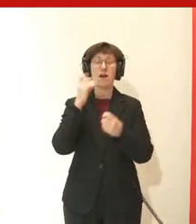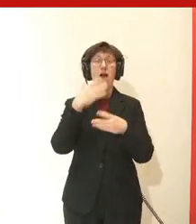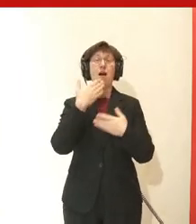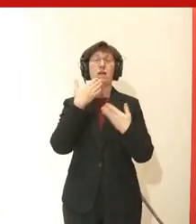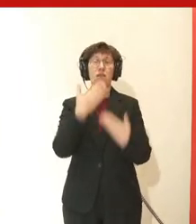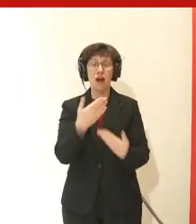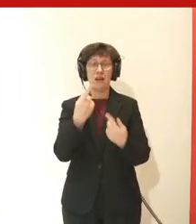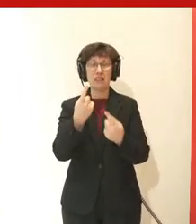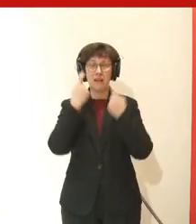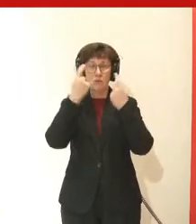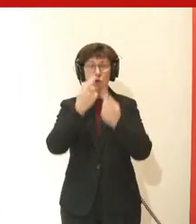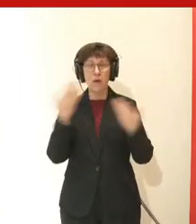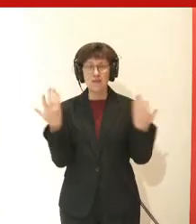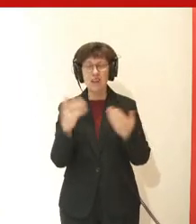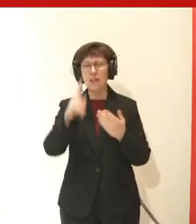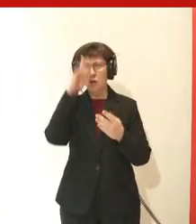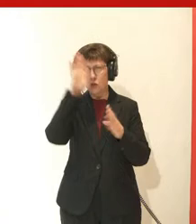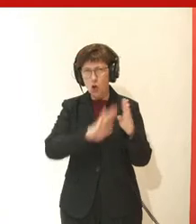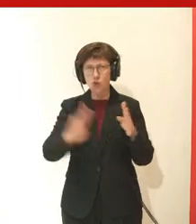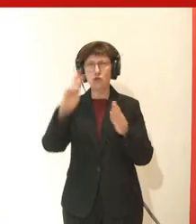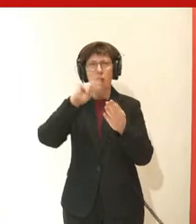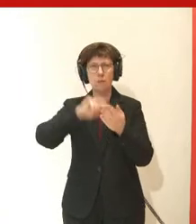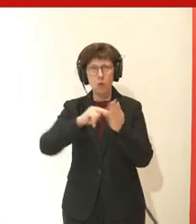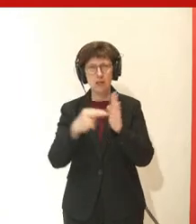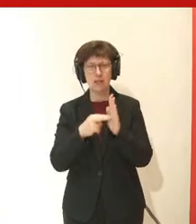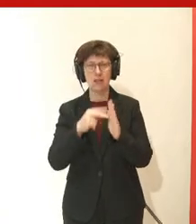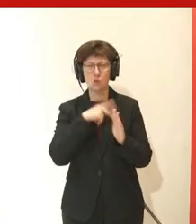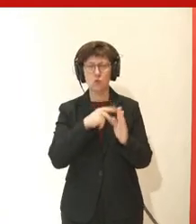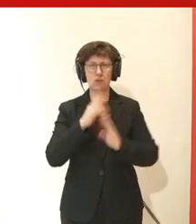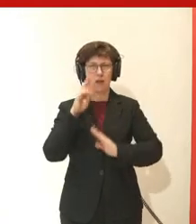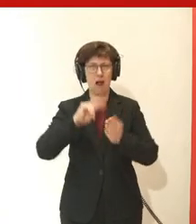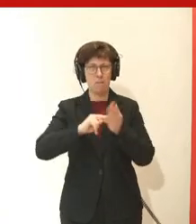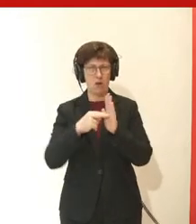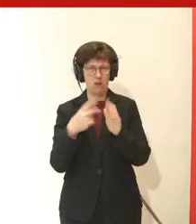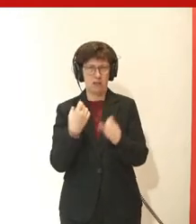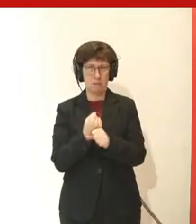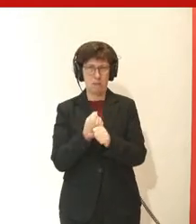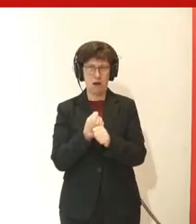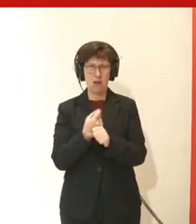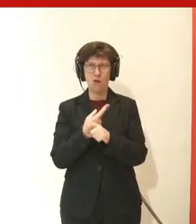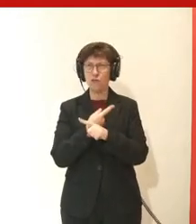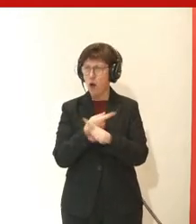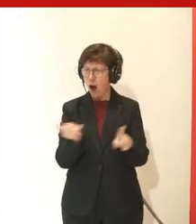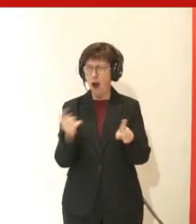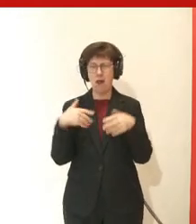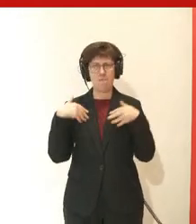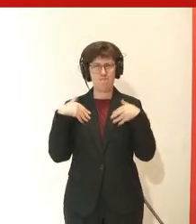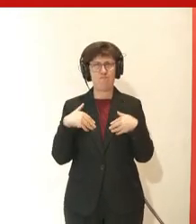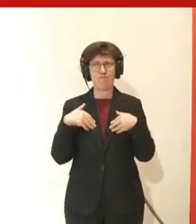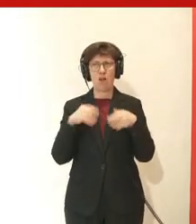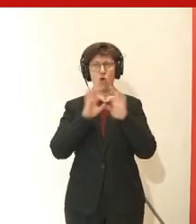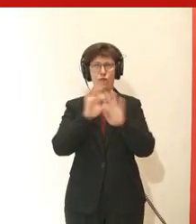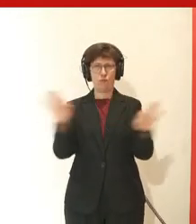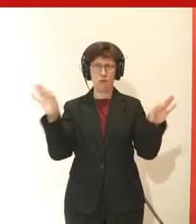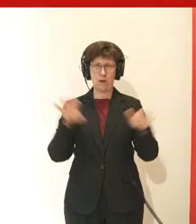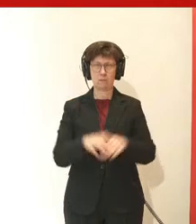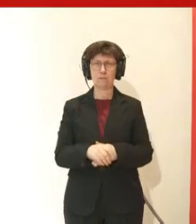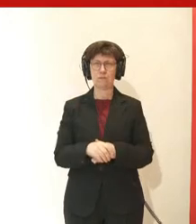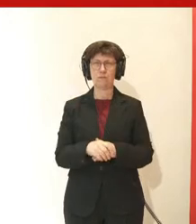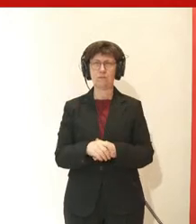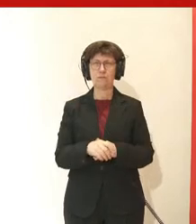dass ihr dafür sorgt dass in deutschland eine politik eine soziale politik gemacht hat die für jeden gilt und auch für dich